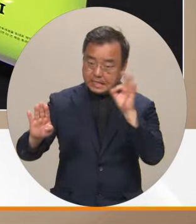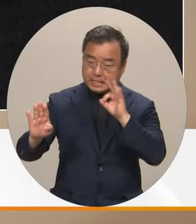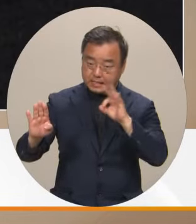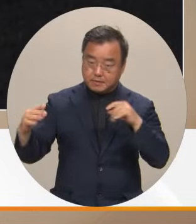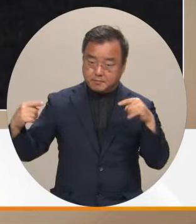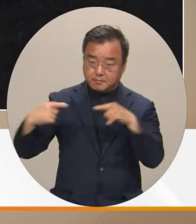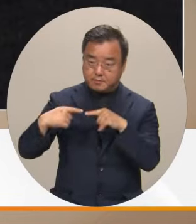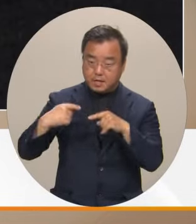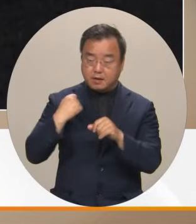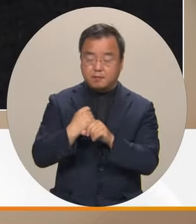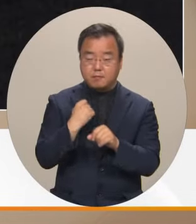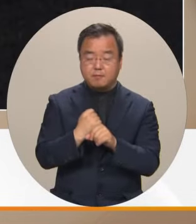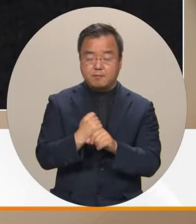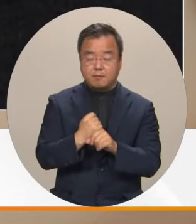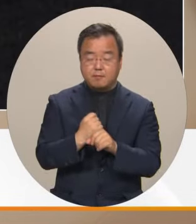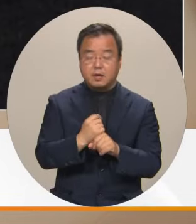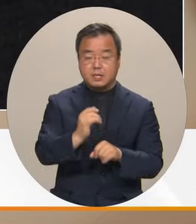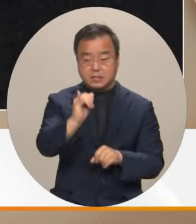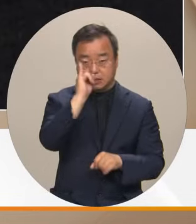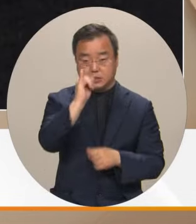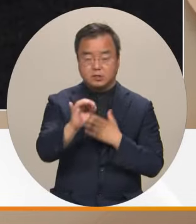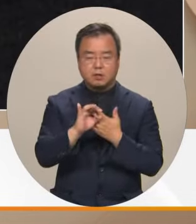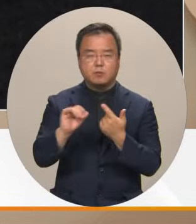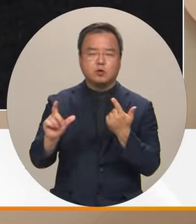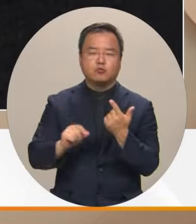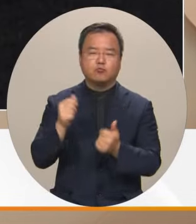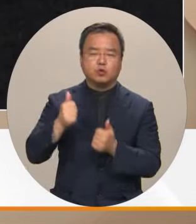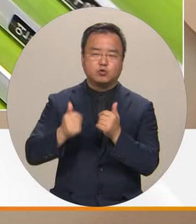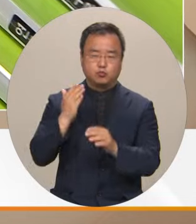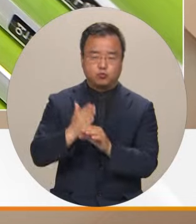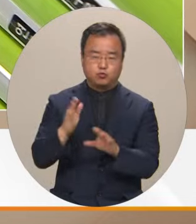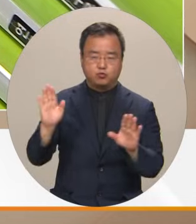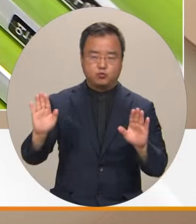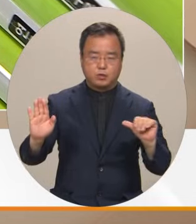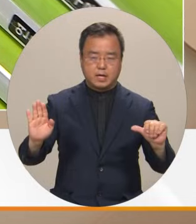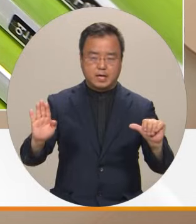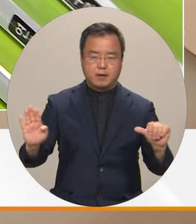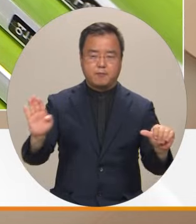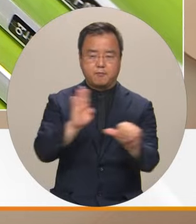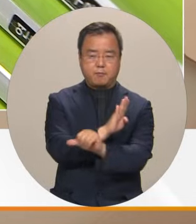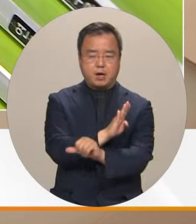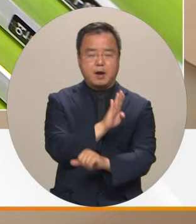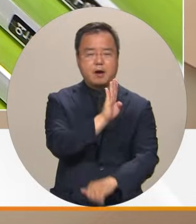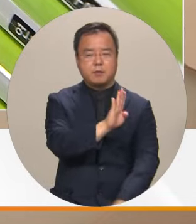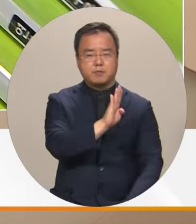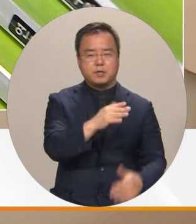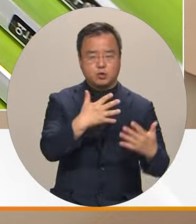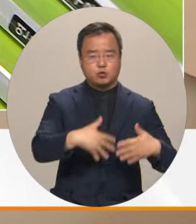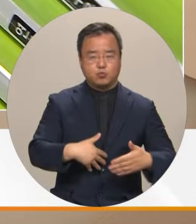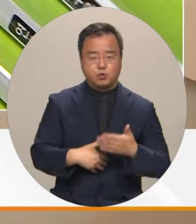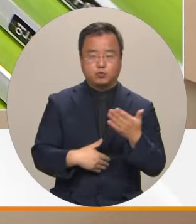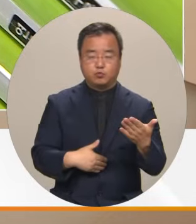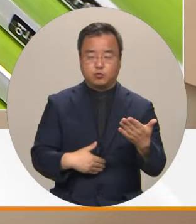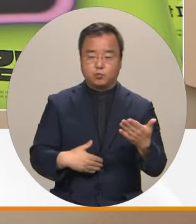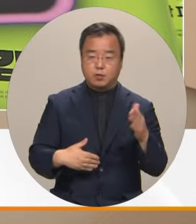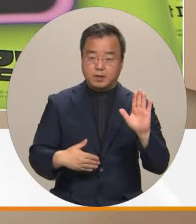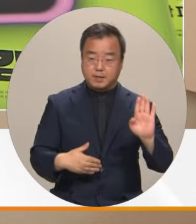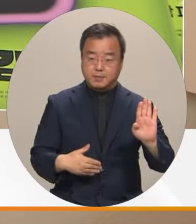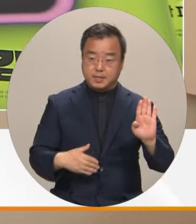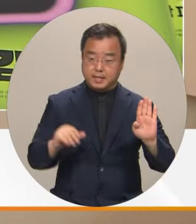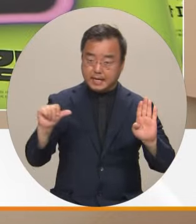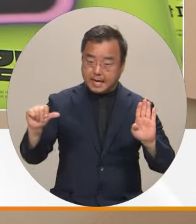연계 교재에 있었다면 어 실제 6월 모의 평가에서 요걸 바꿨습니다 B 아는 조건을 주고 a 찾아볼래